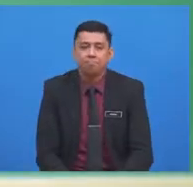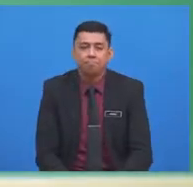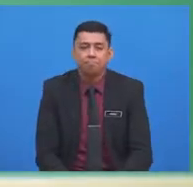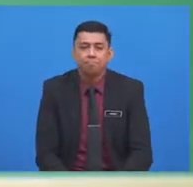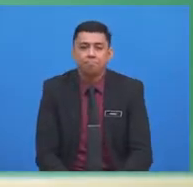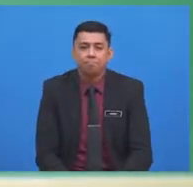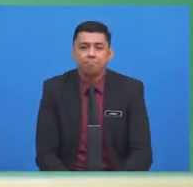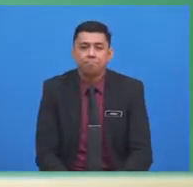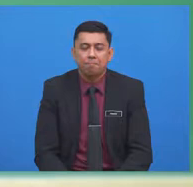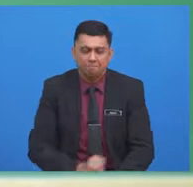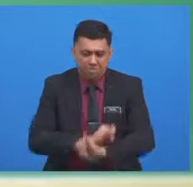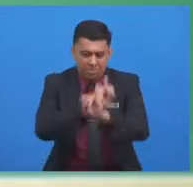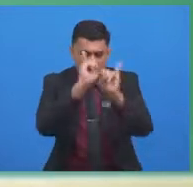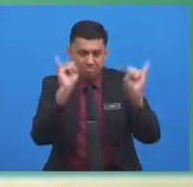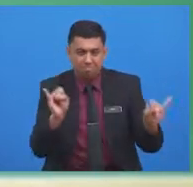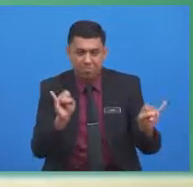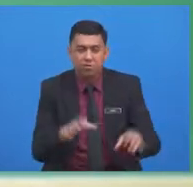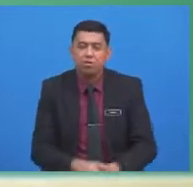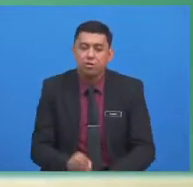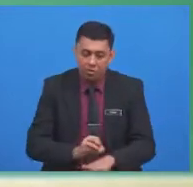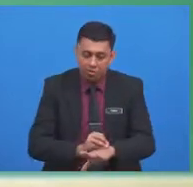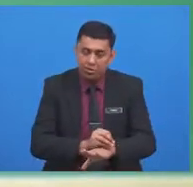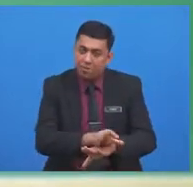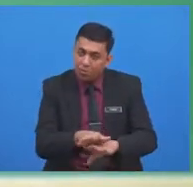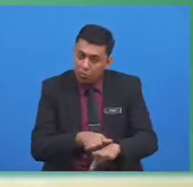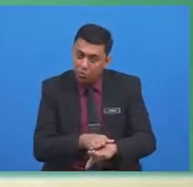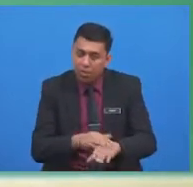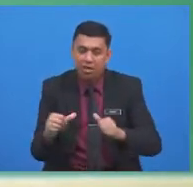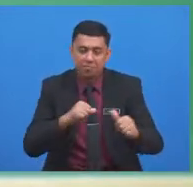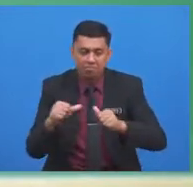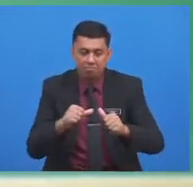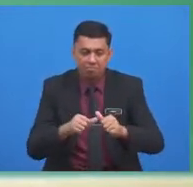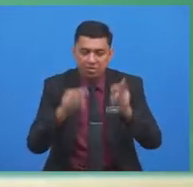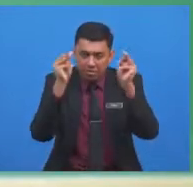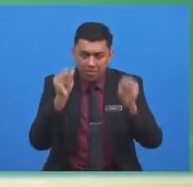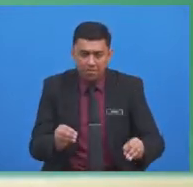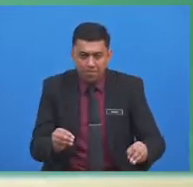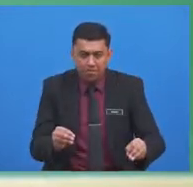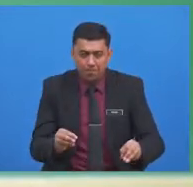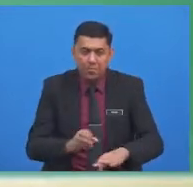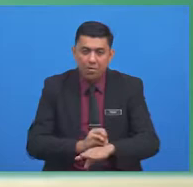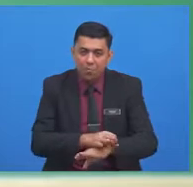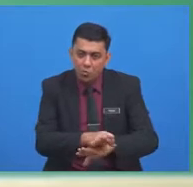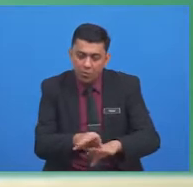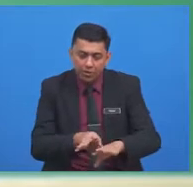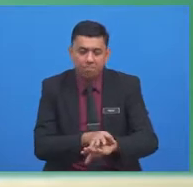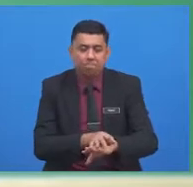iaitu menjelaskan faktor aktiviti manusia yang mempengaruhi luluh